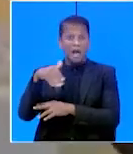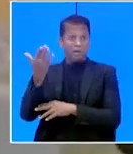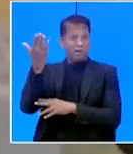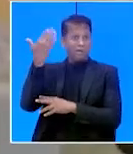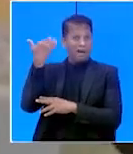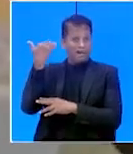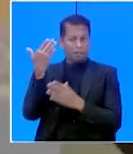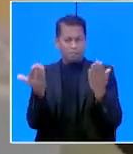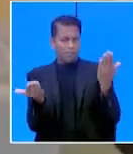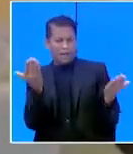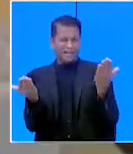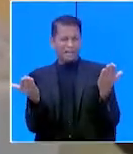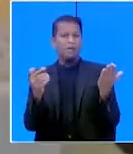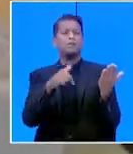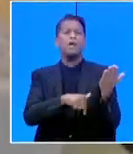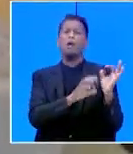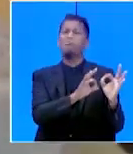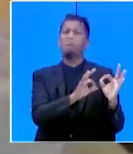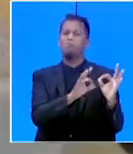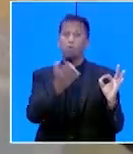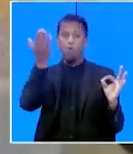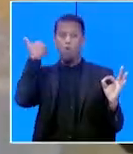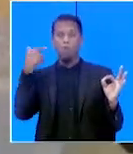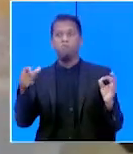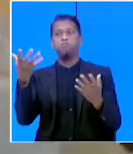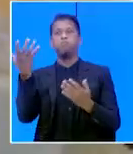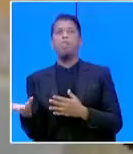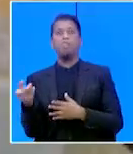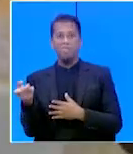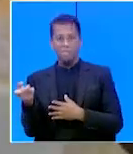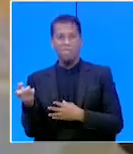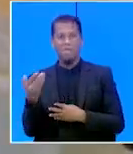lalu, sekarang tidak ada apa, cuma itu asap saja.